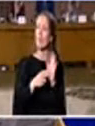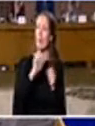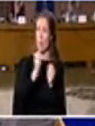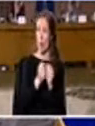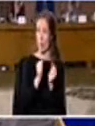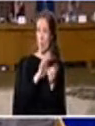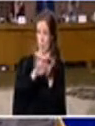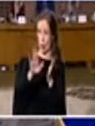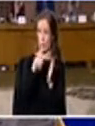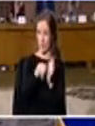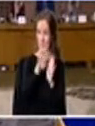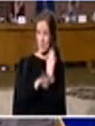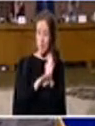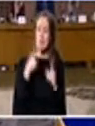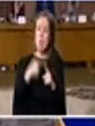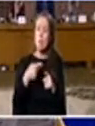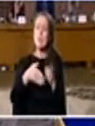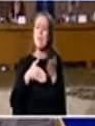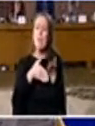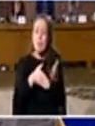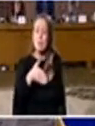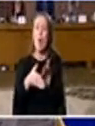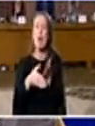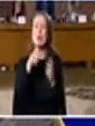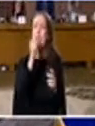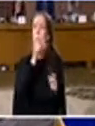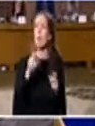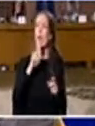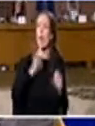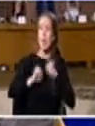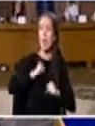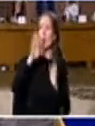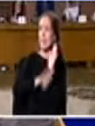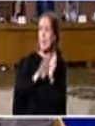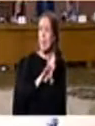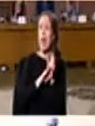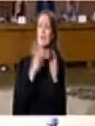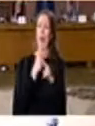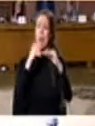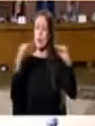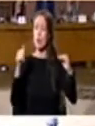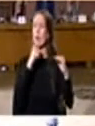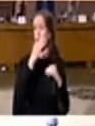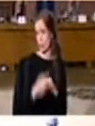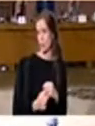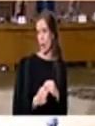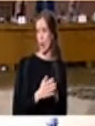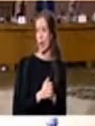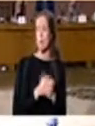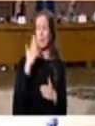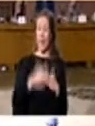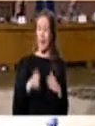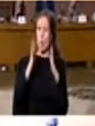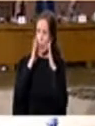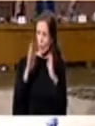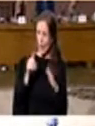se podržali napori da se pruži pomoć žrtvama diskriminacije na nacionalnom i na lokalnom nivou. Na kraju želio bih da poverenici i